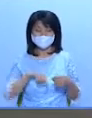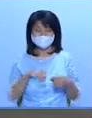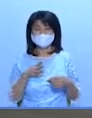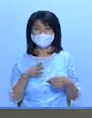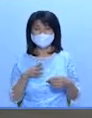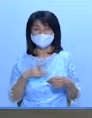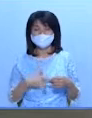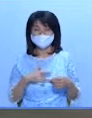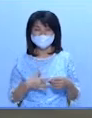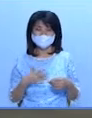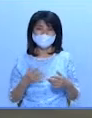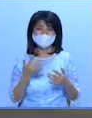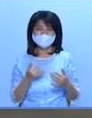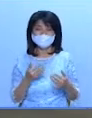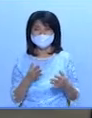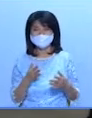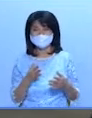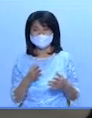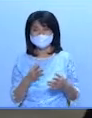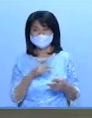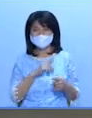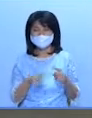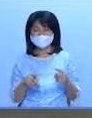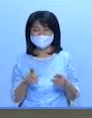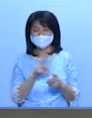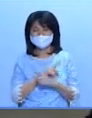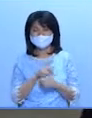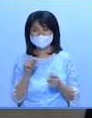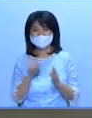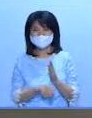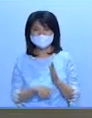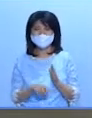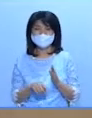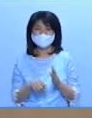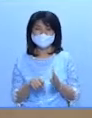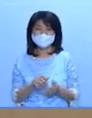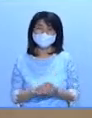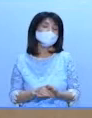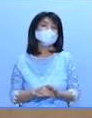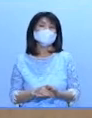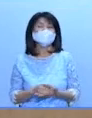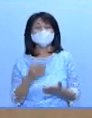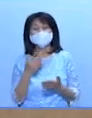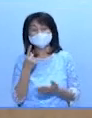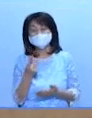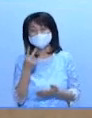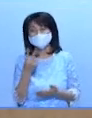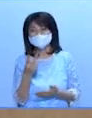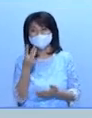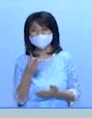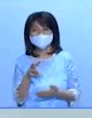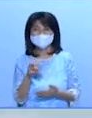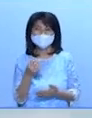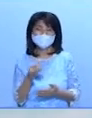тракт, механическим способом уничтожается особь. Предварительно 1, 2, 3